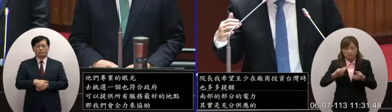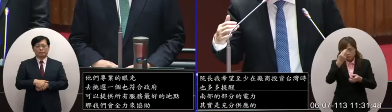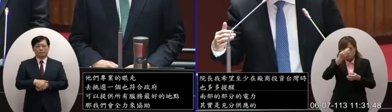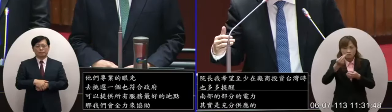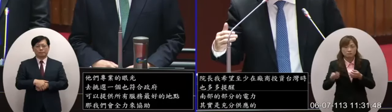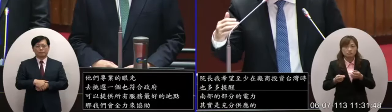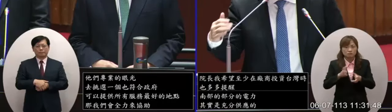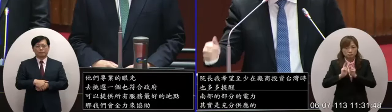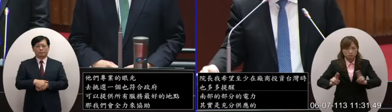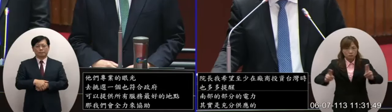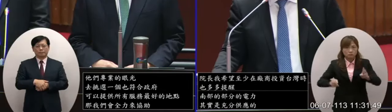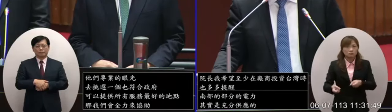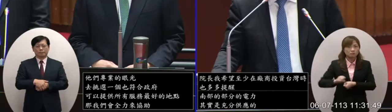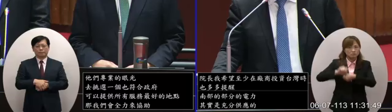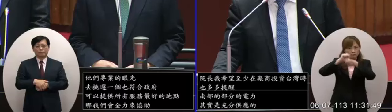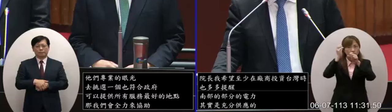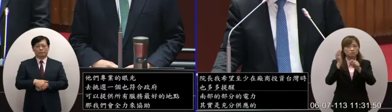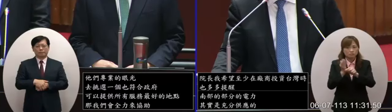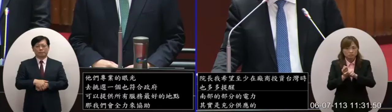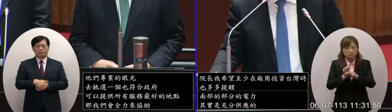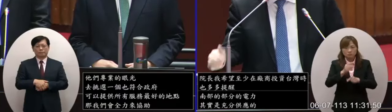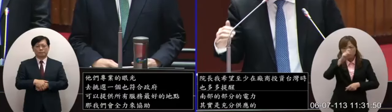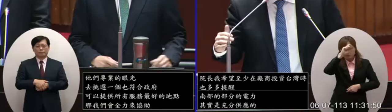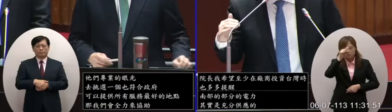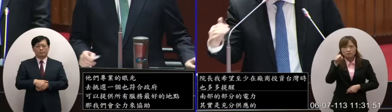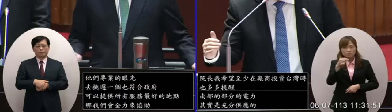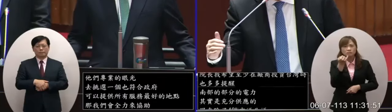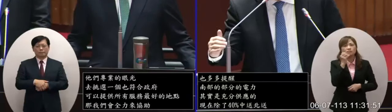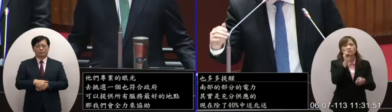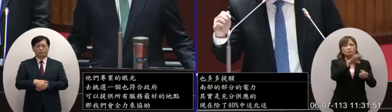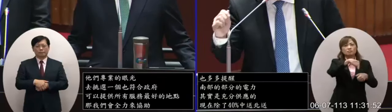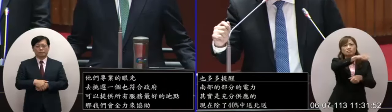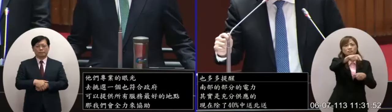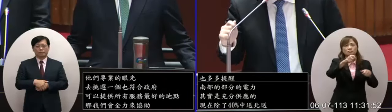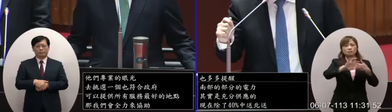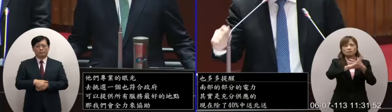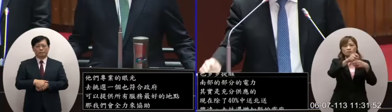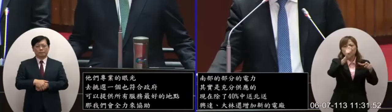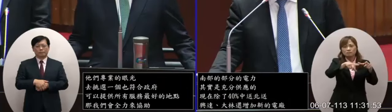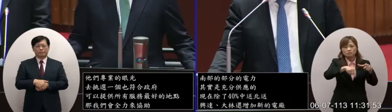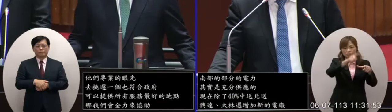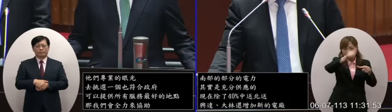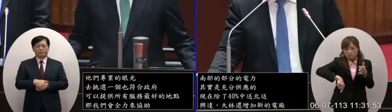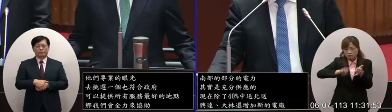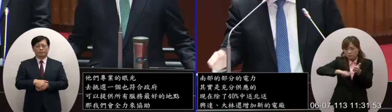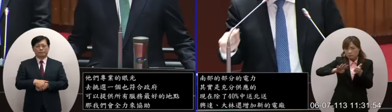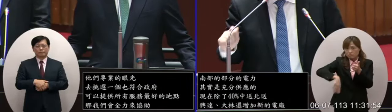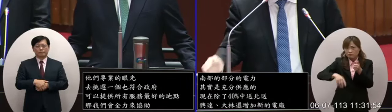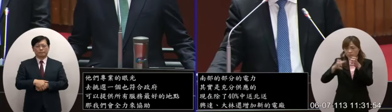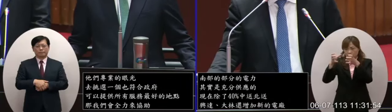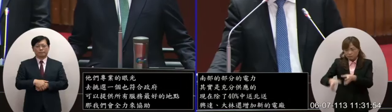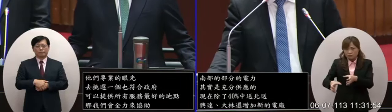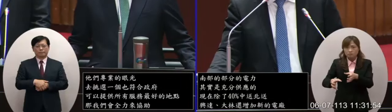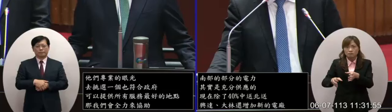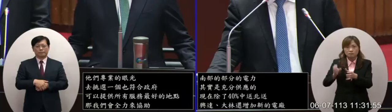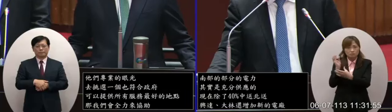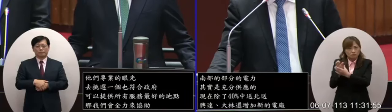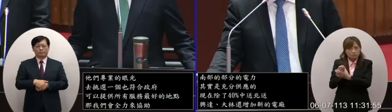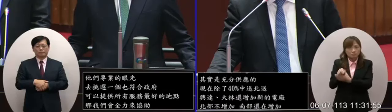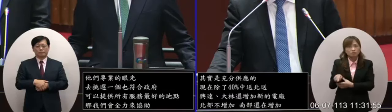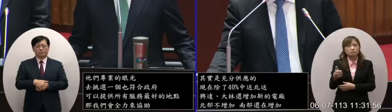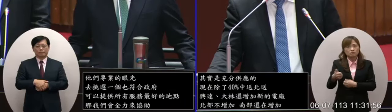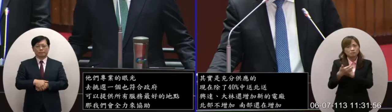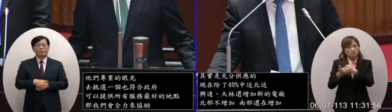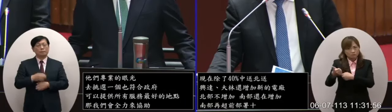望这些声音能够让更多的投资者知道说，其实往南部来投资，其实是一个更稳定而更安全的一个投资一个保